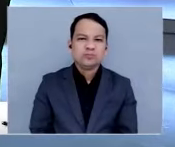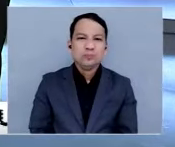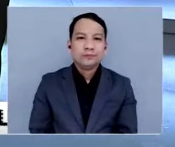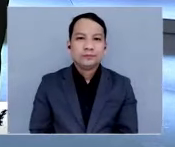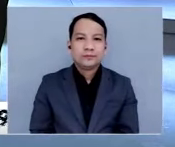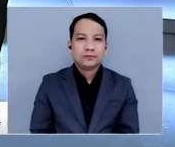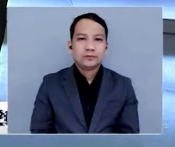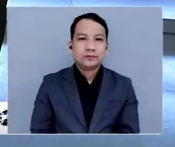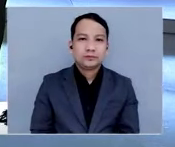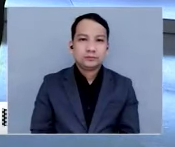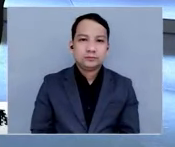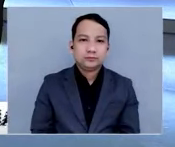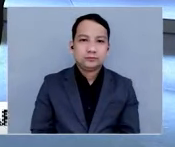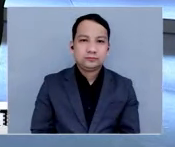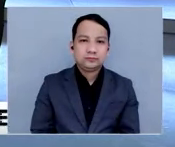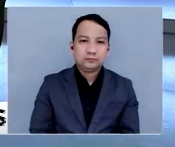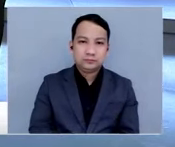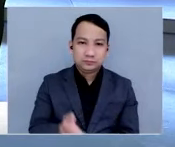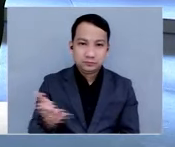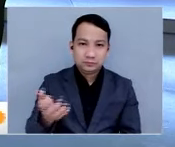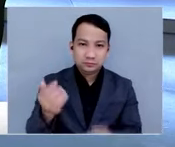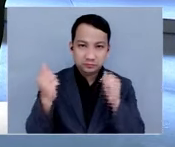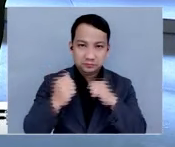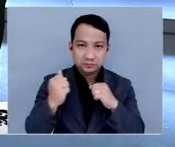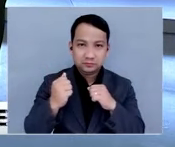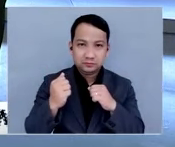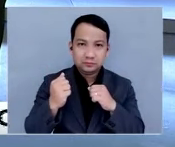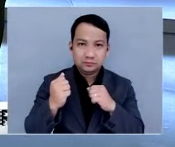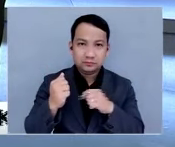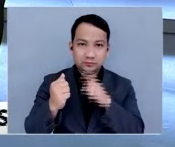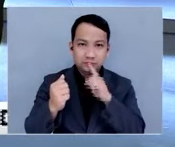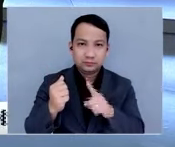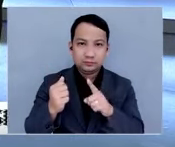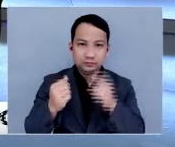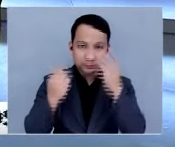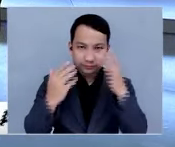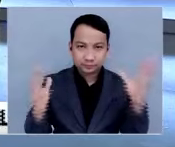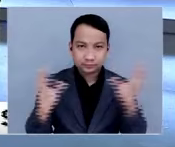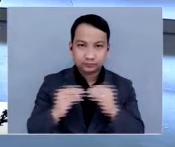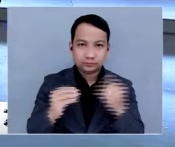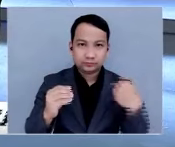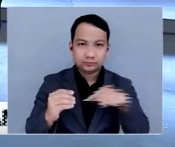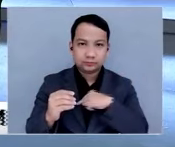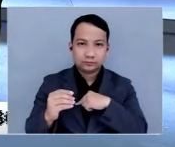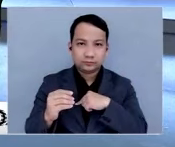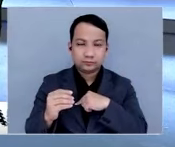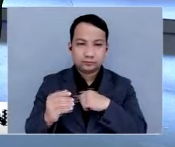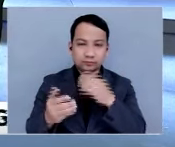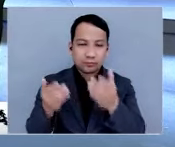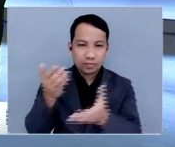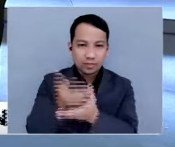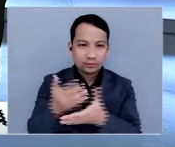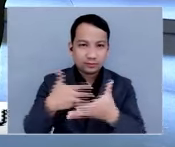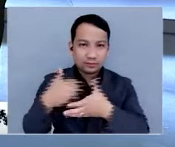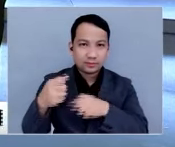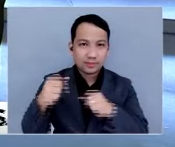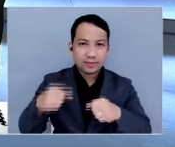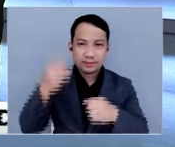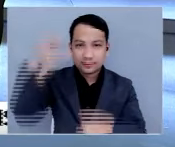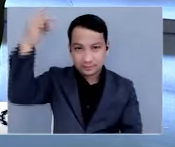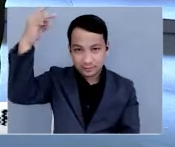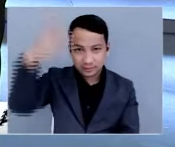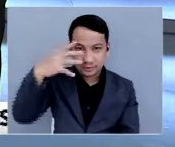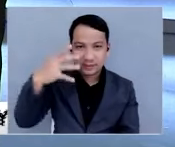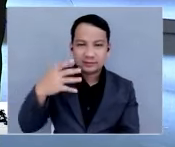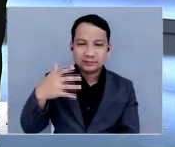to, mga kapatid. Di ko alam kung agree kayo. Ako, hindi ako sigurado kung agree ka eh. Mahirap naman talaga tumambay sa labas, ano, kapag mataas yung araw, di ba? Dahil masakit sa